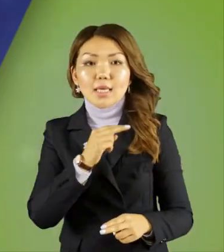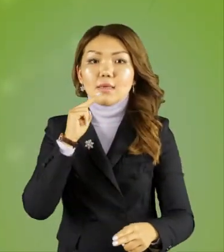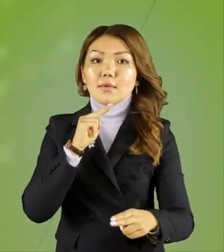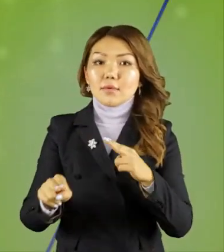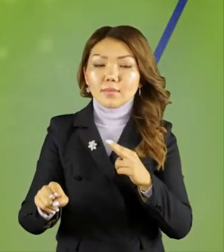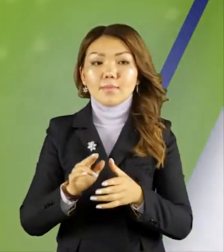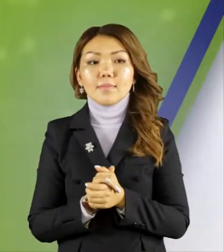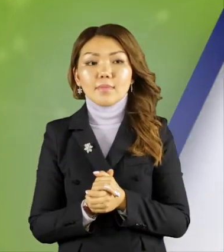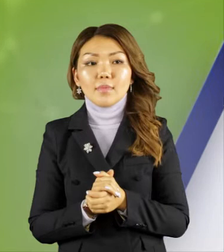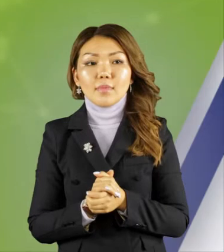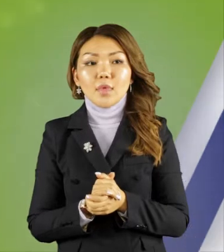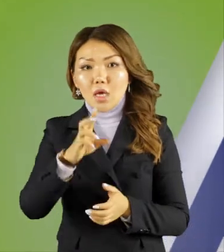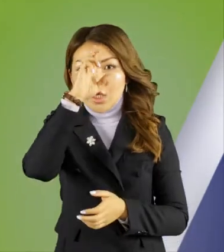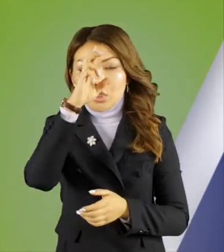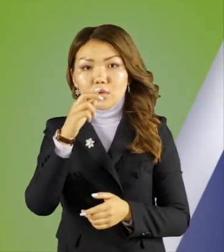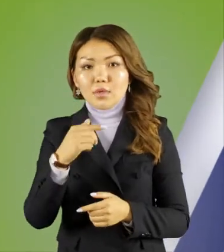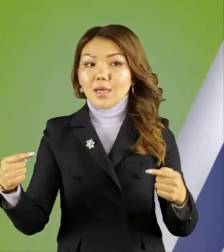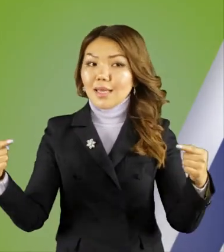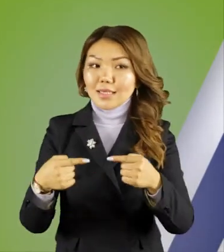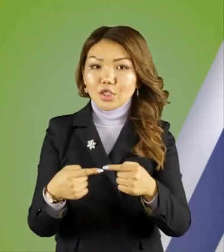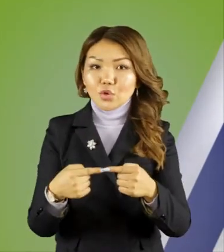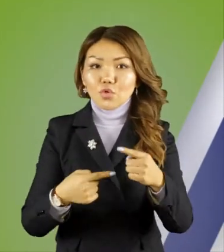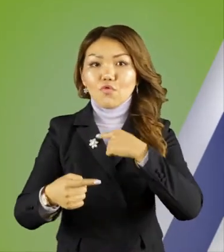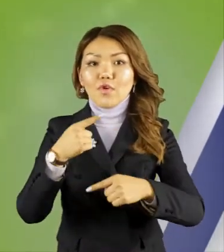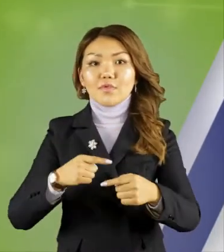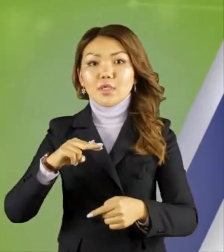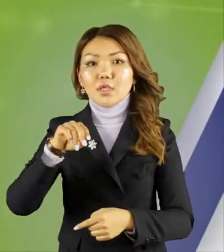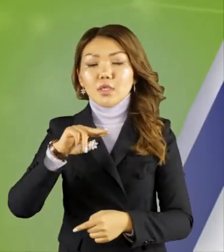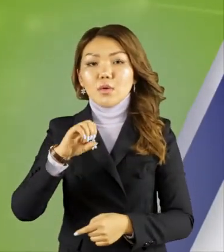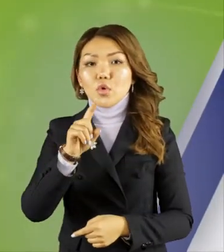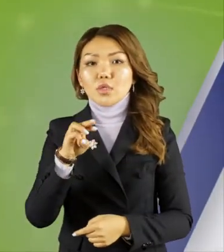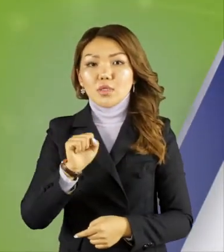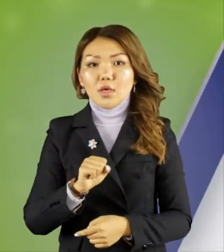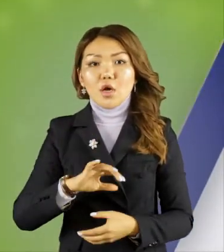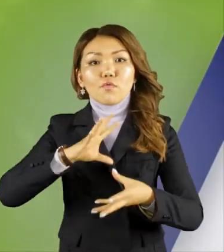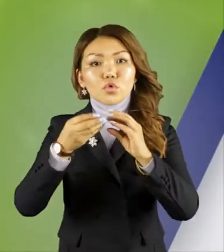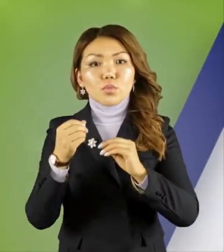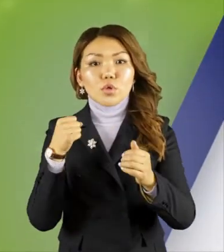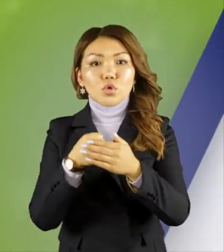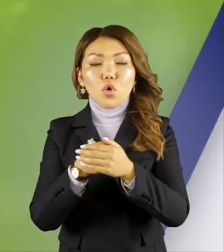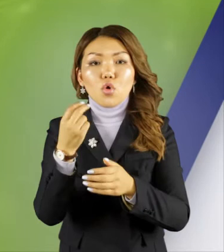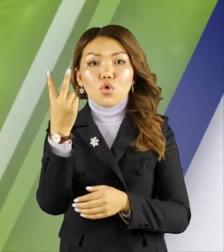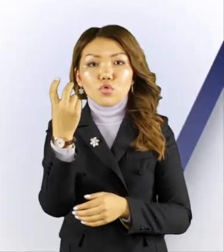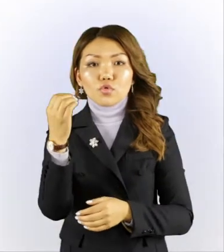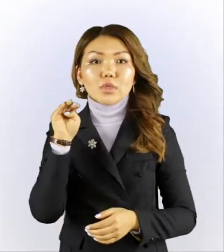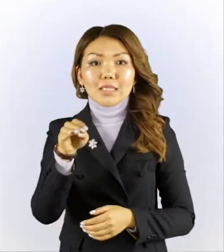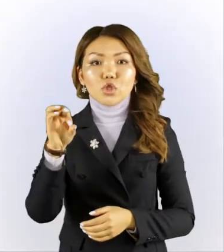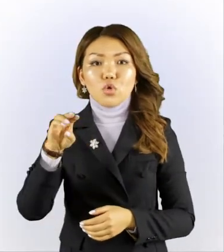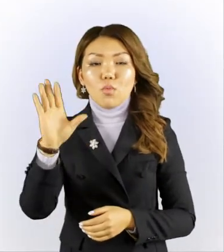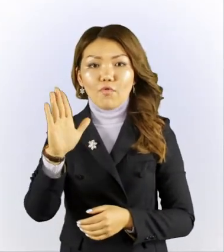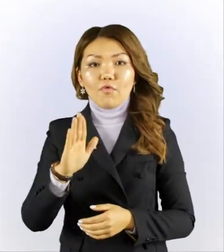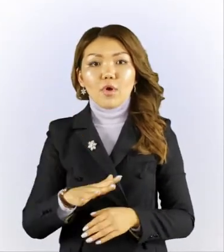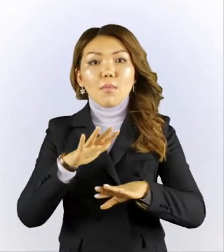пожара. А в случае банкротства банка, государство гарантирует возврат депозита в сумме до 200 тысяч сомов. Банк не